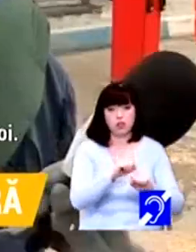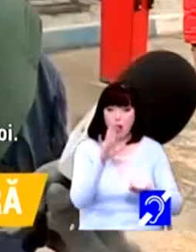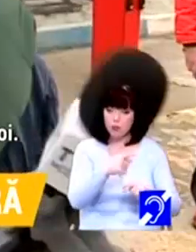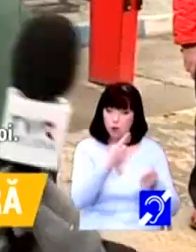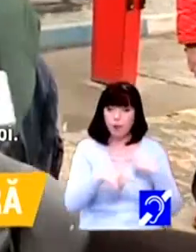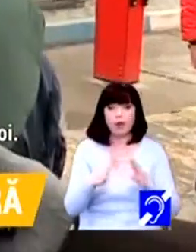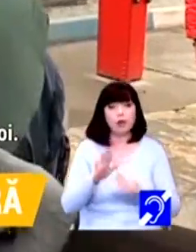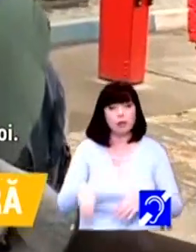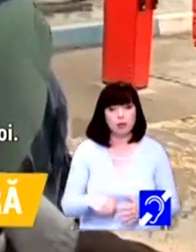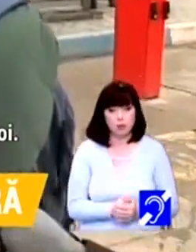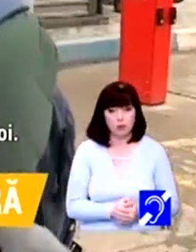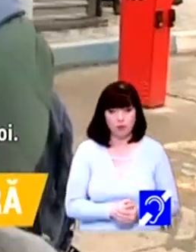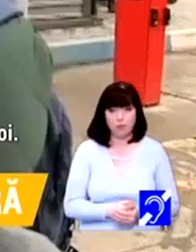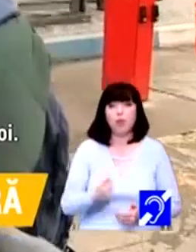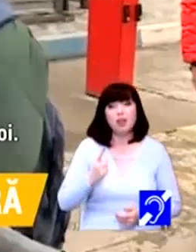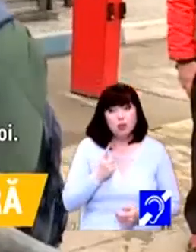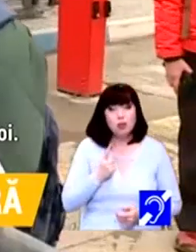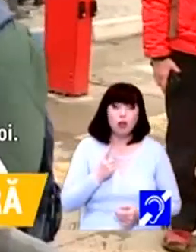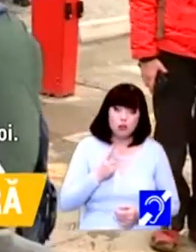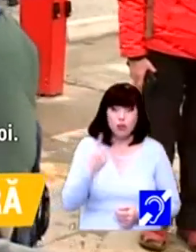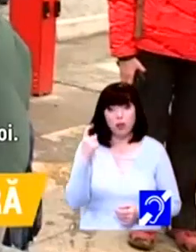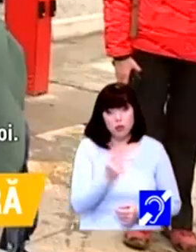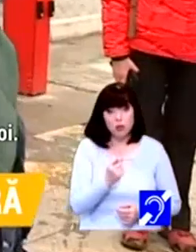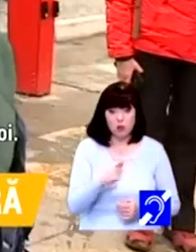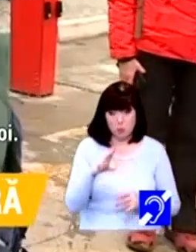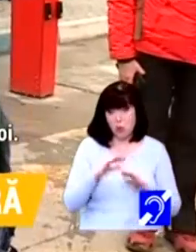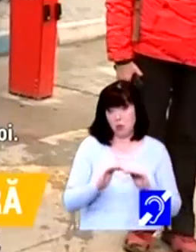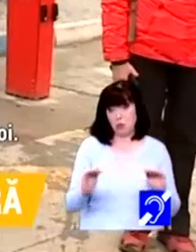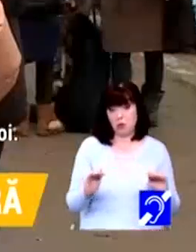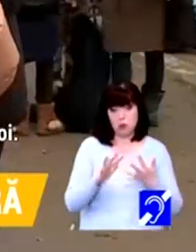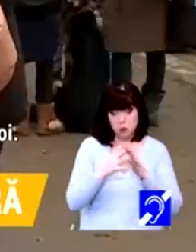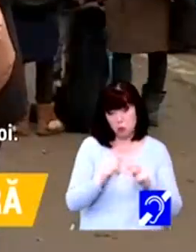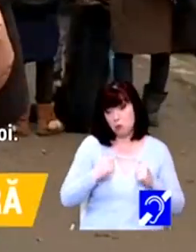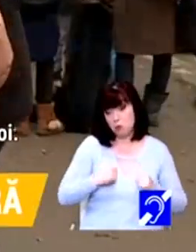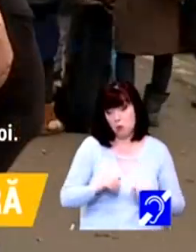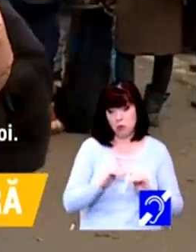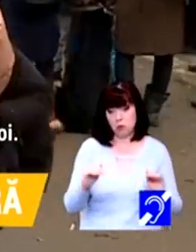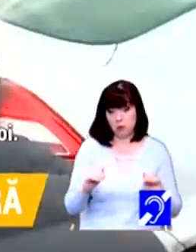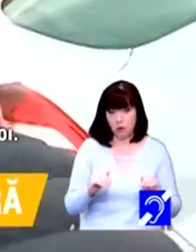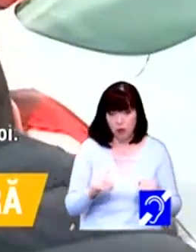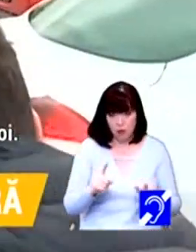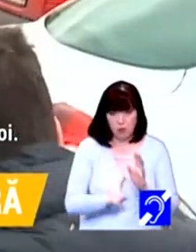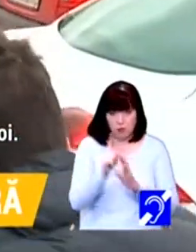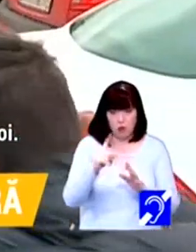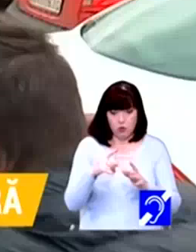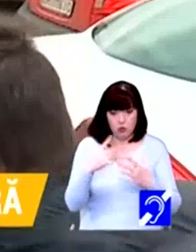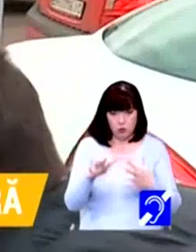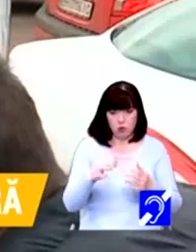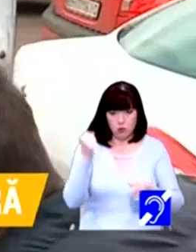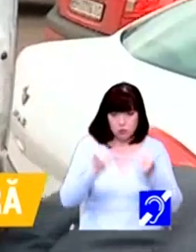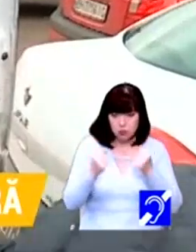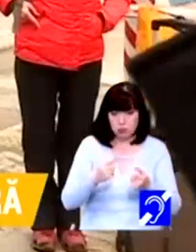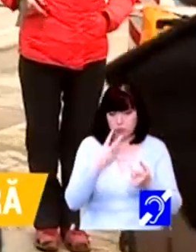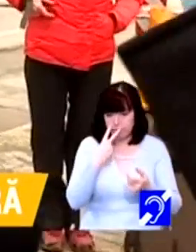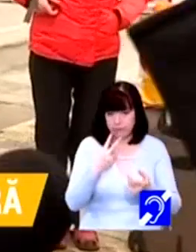вернулись домой. Ждали неделю, да? Ждали, потому что у нас тихо было. Село тихо, все нормально. А тут до нас забрались далеко, за детей